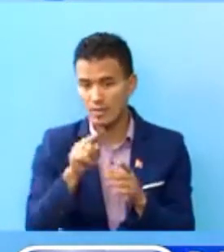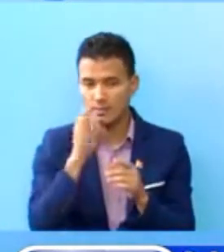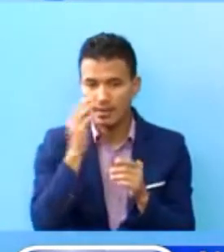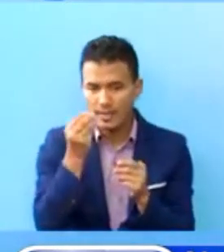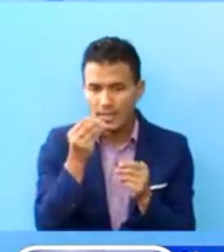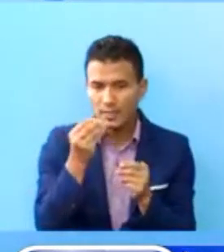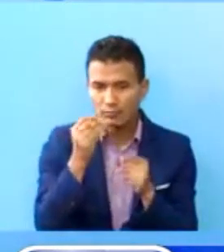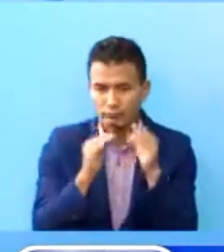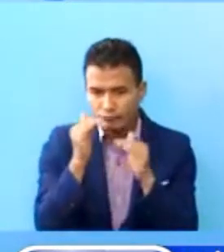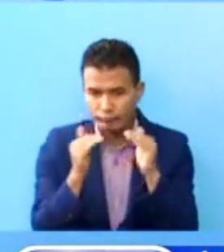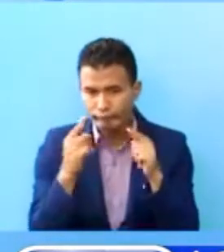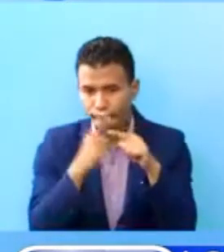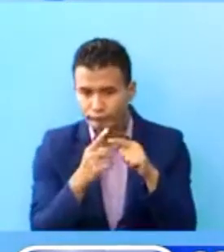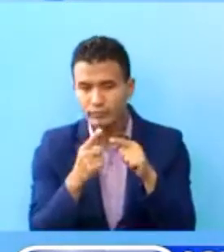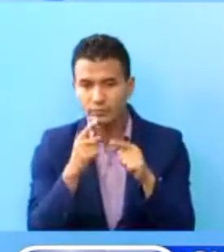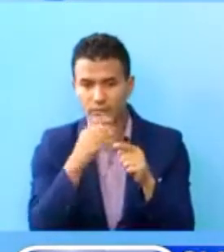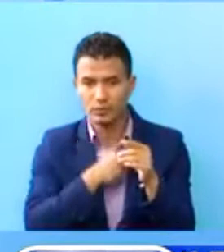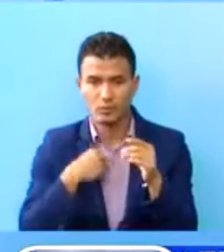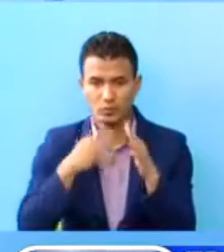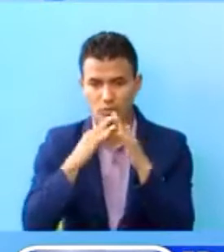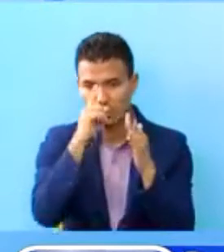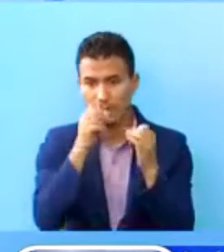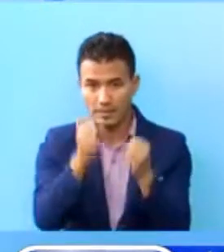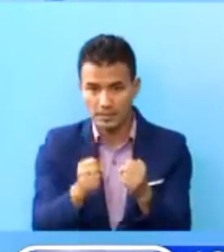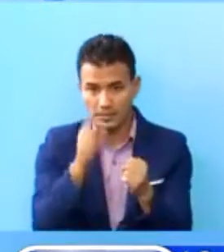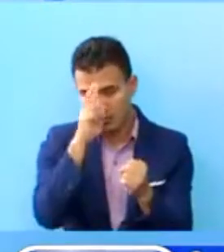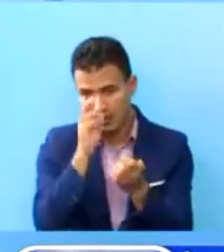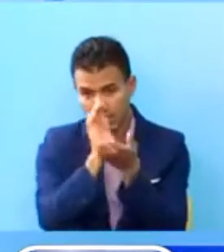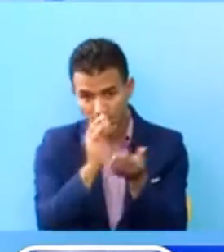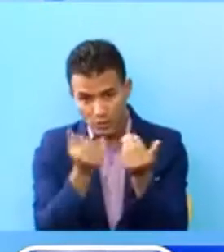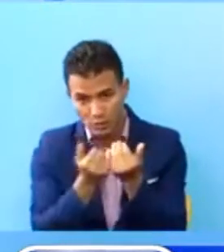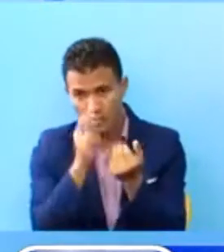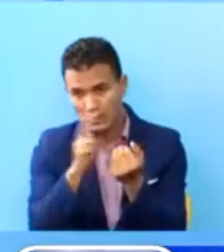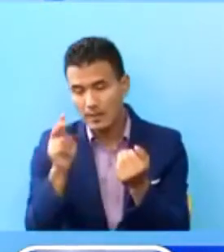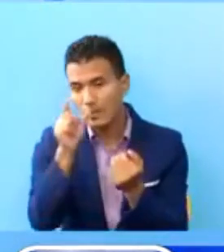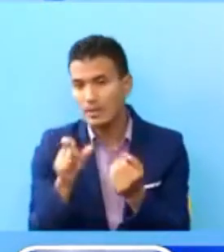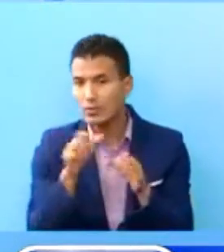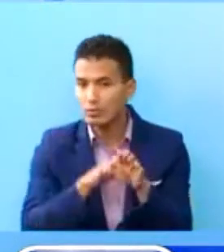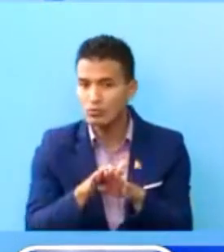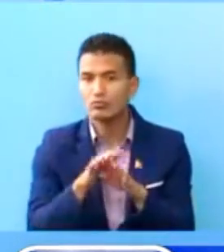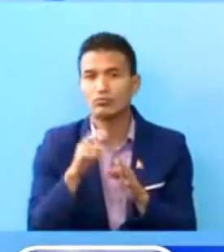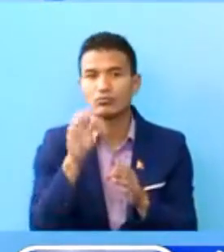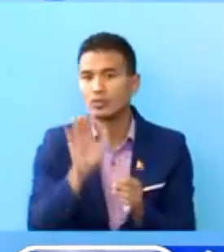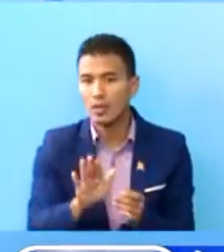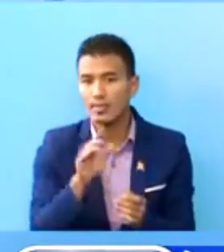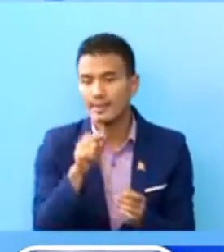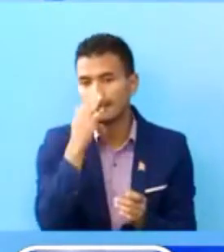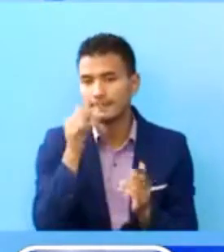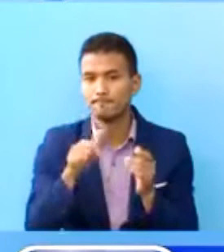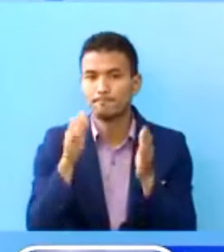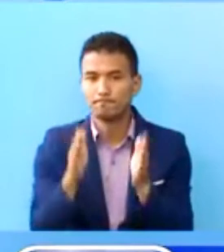चाहिँ क्वारेन्टाइनमा बसेको अथवा त्यहाँ सेवा गरेको यस्ता खालका व्यक्तिहरूलाई हामीलाई भएको हुनाले